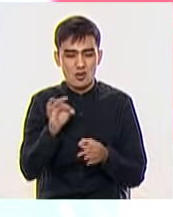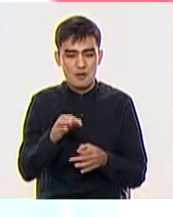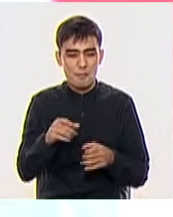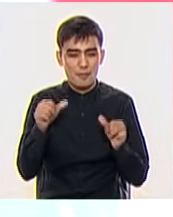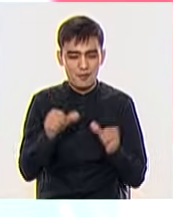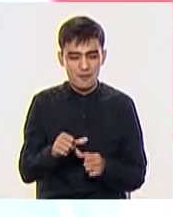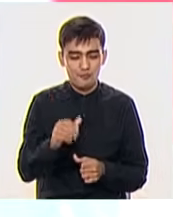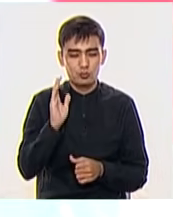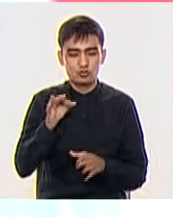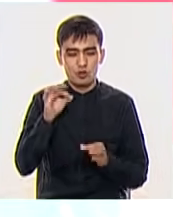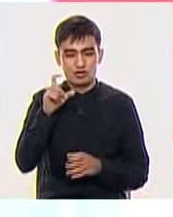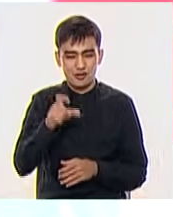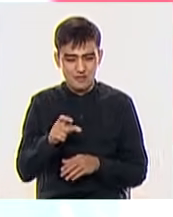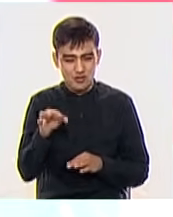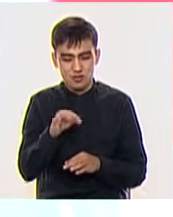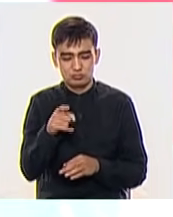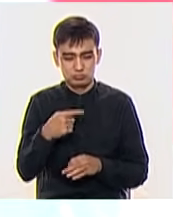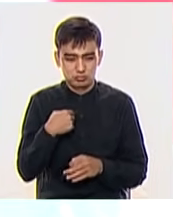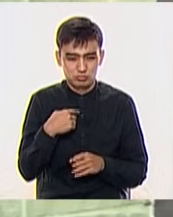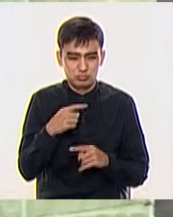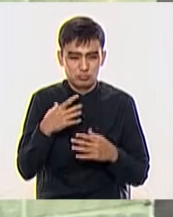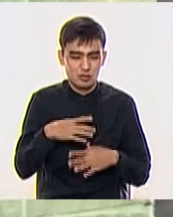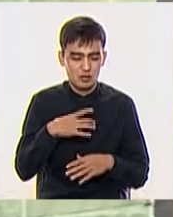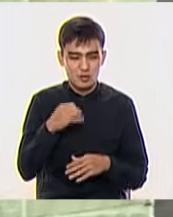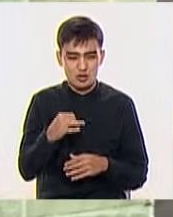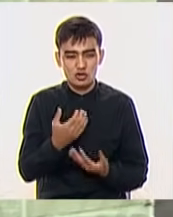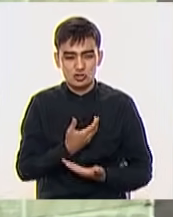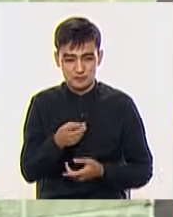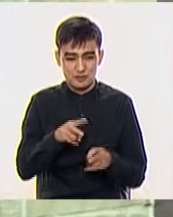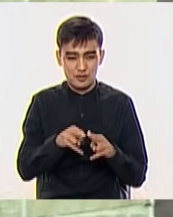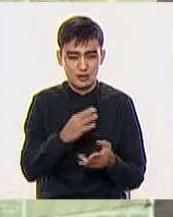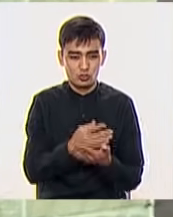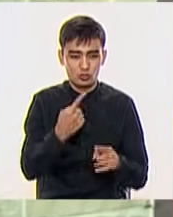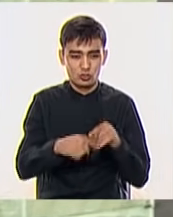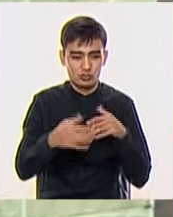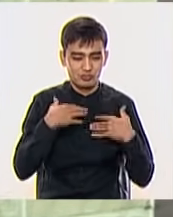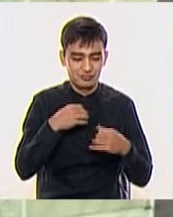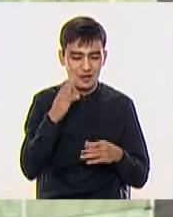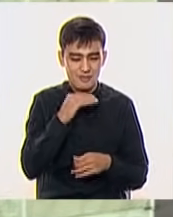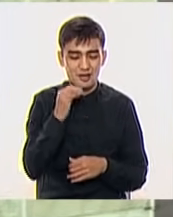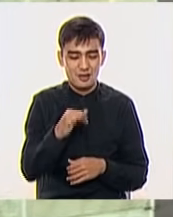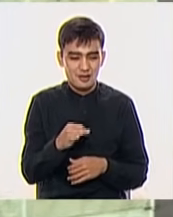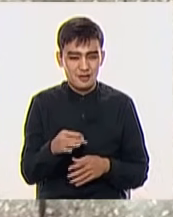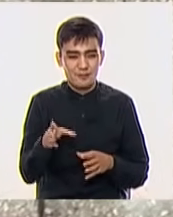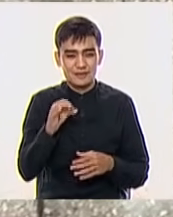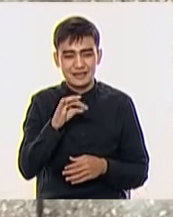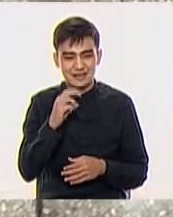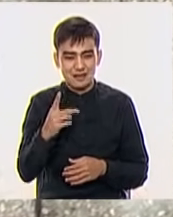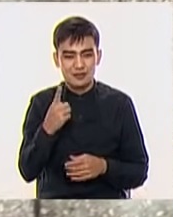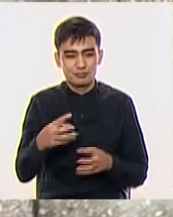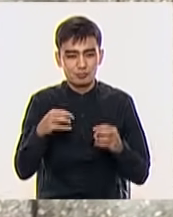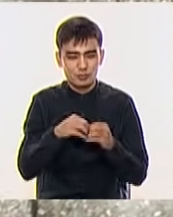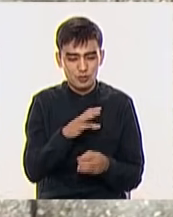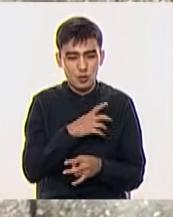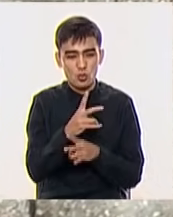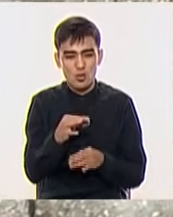человека создают дискриминацию по роду деятельности, создают угрозу жизни и наносят вред здоровью. Иски объединили в один процесс, но